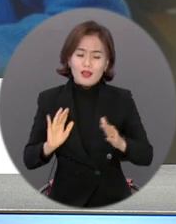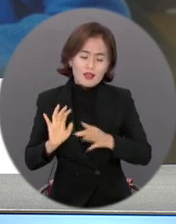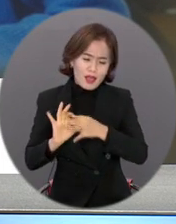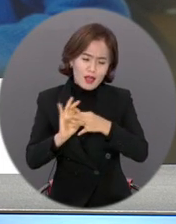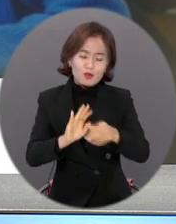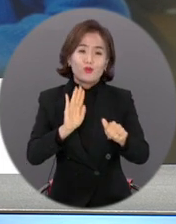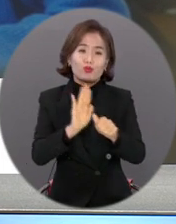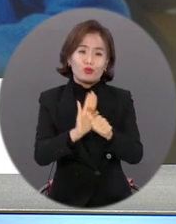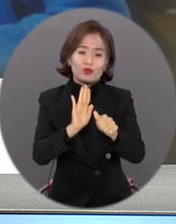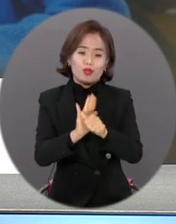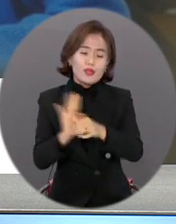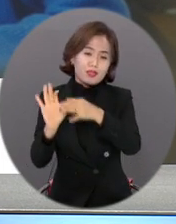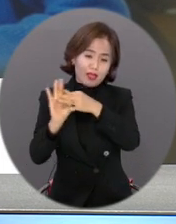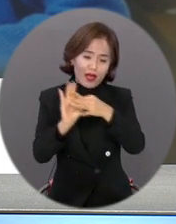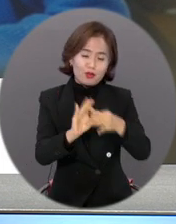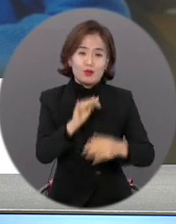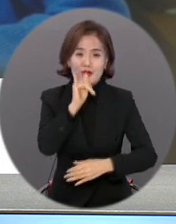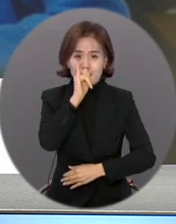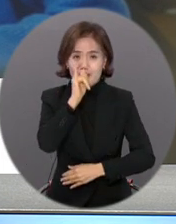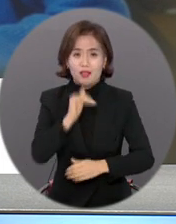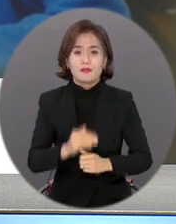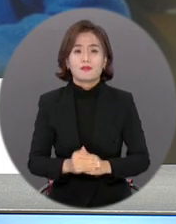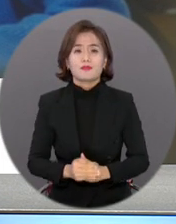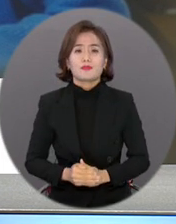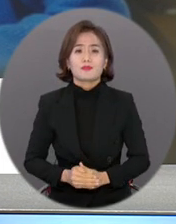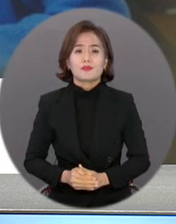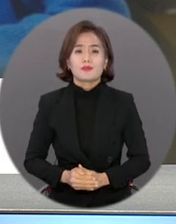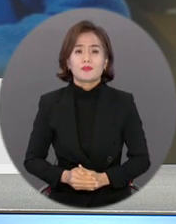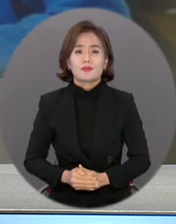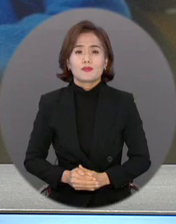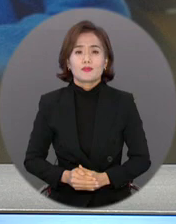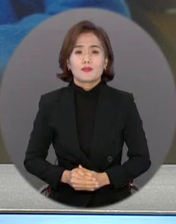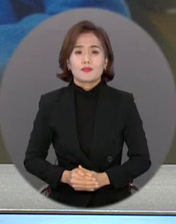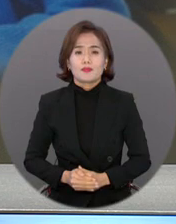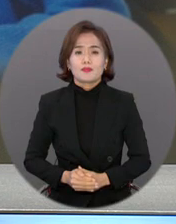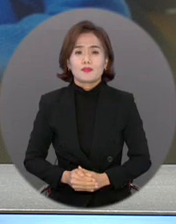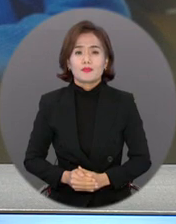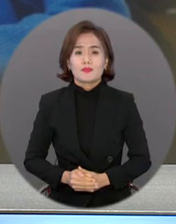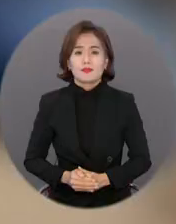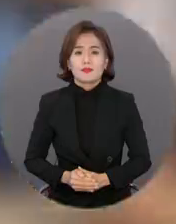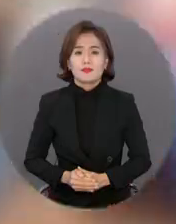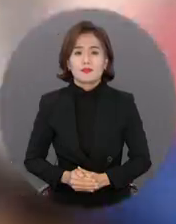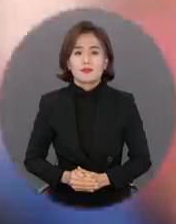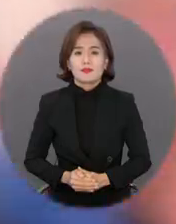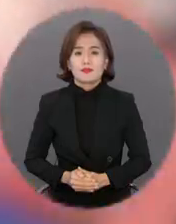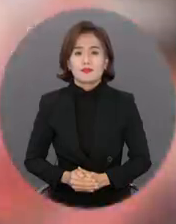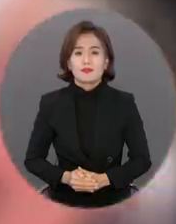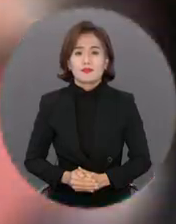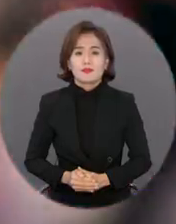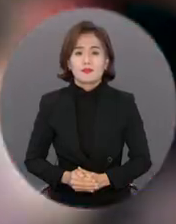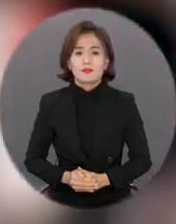응원과 든든한 지원이 이어지고 있습니다. 이다현 기자가 전해드립니다.